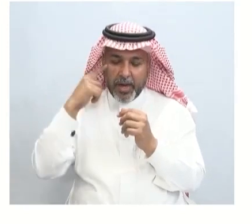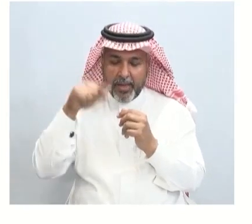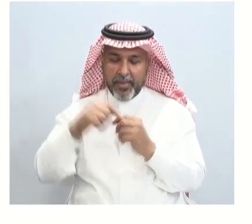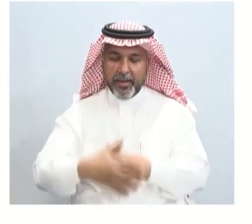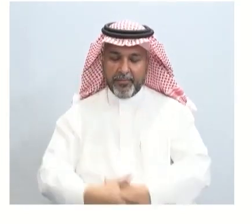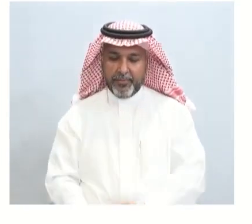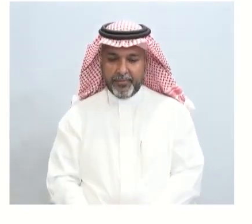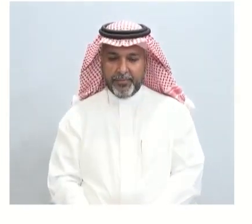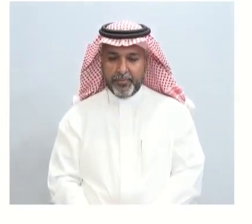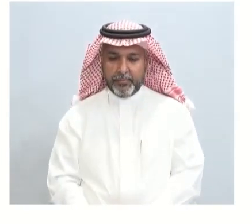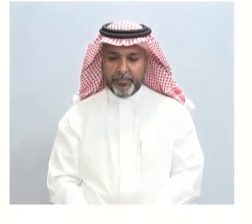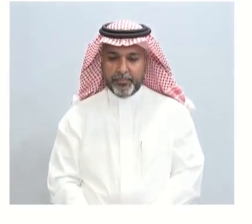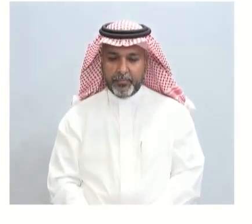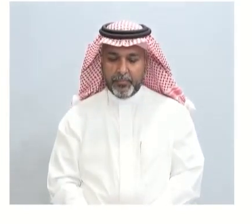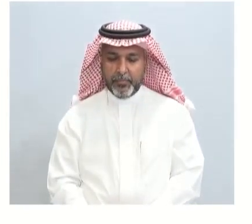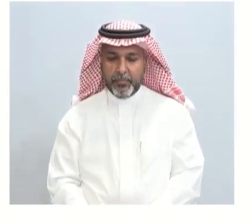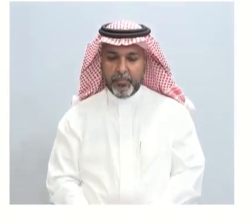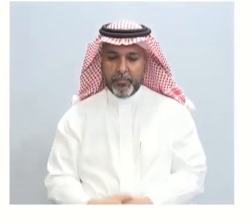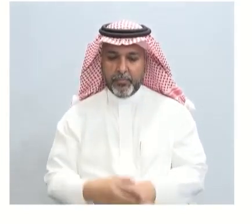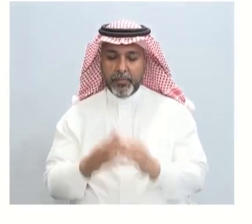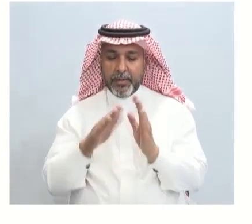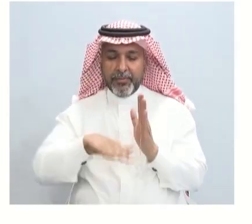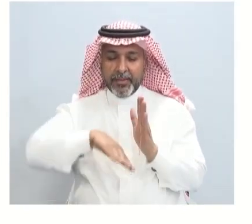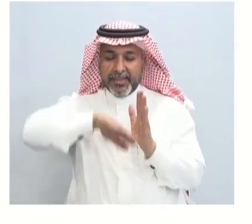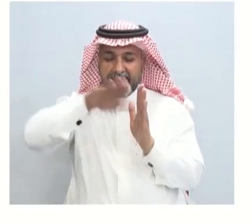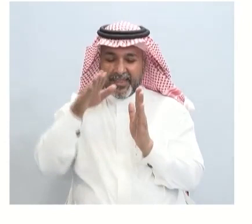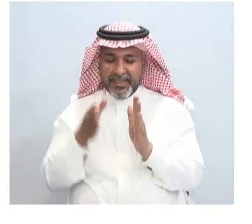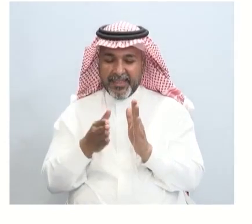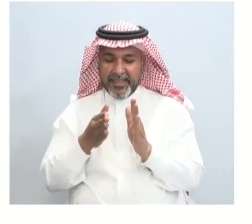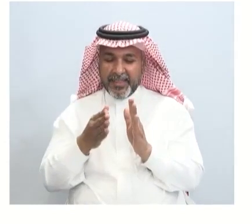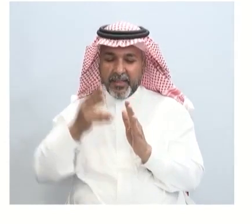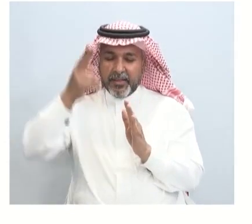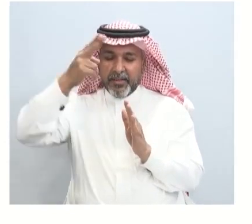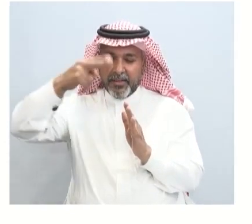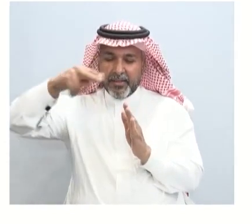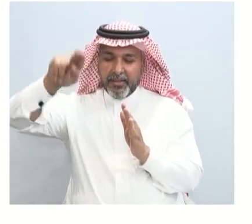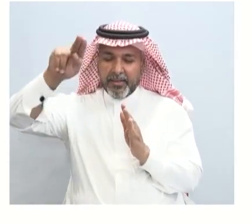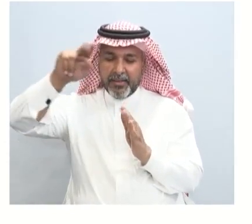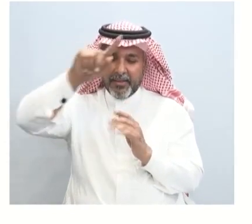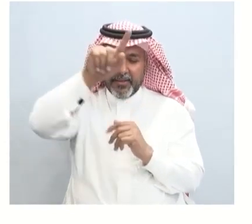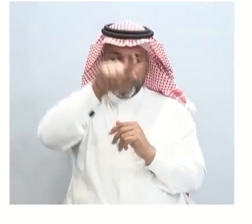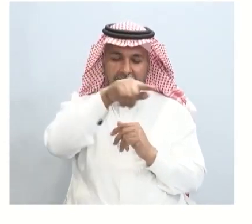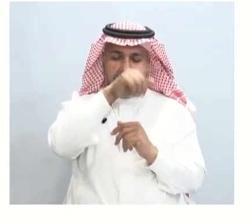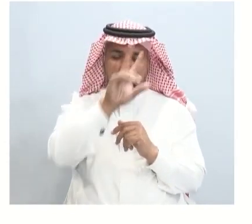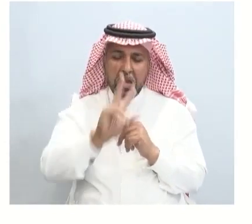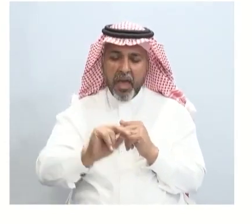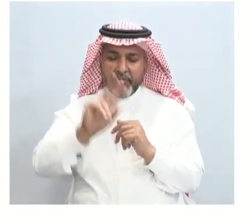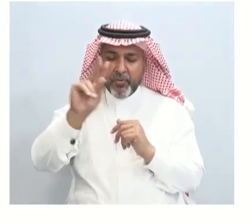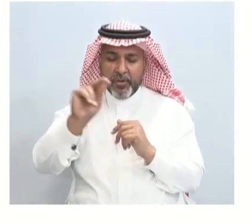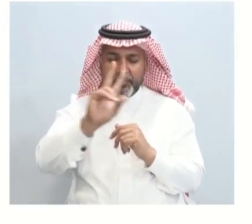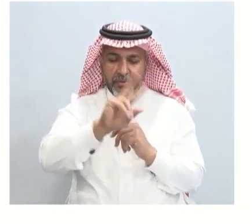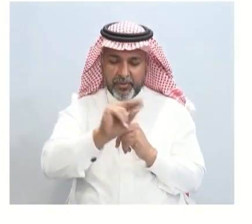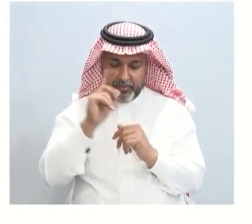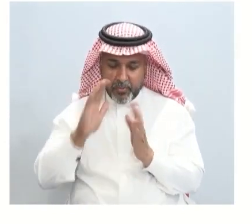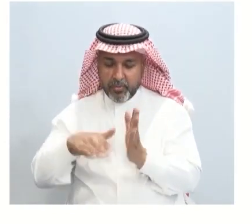بهذا الشكل وفي كل طول دوره سوف تتكرر هذه المنحنيات لاحظ ان هذا الرسم مع